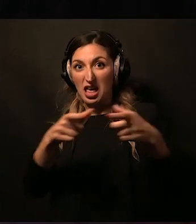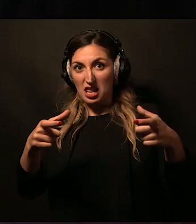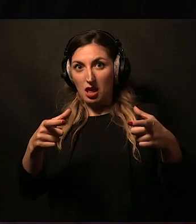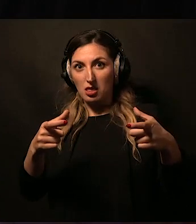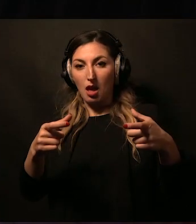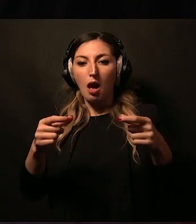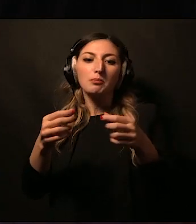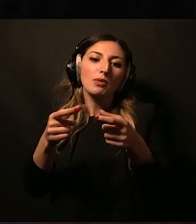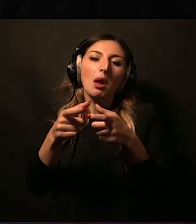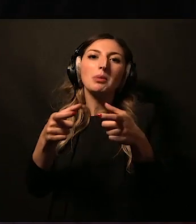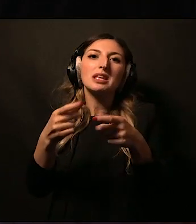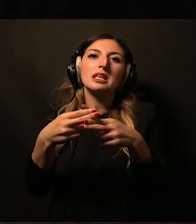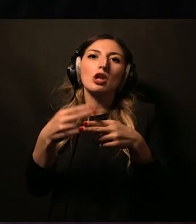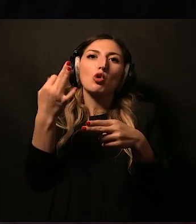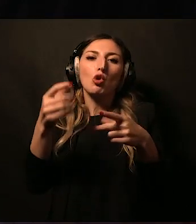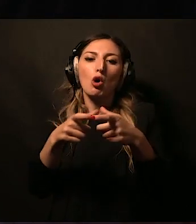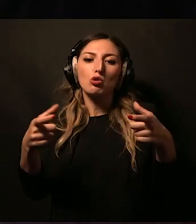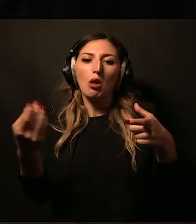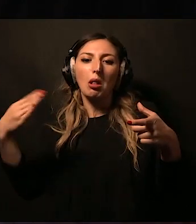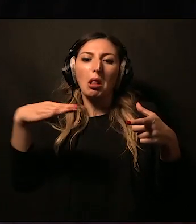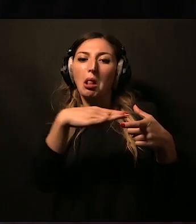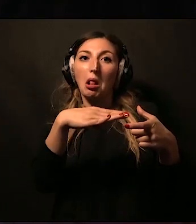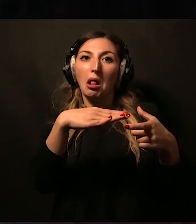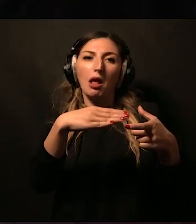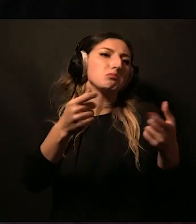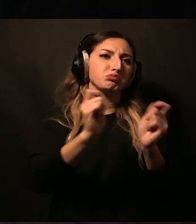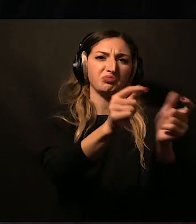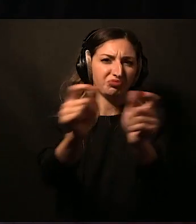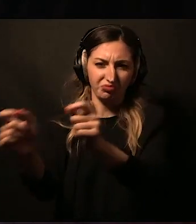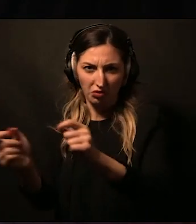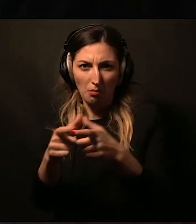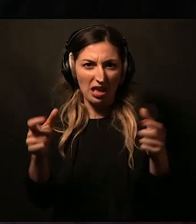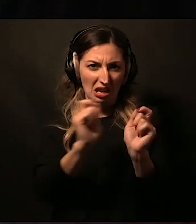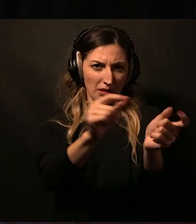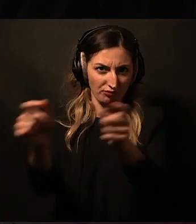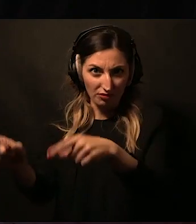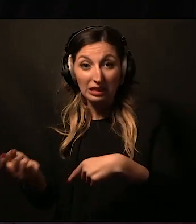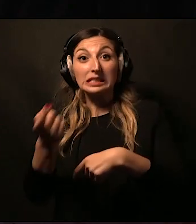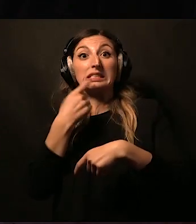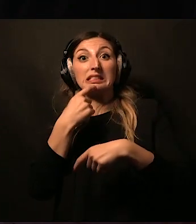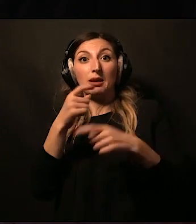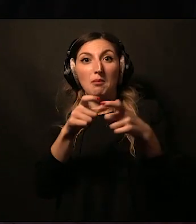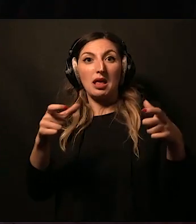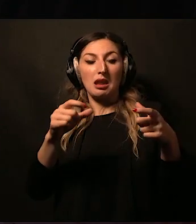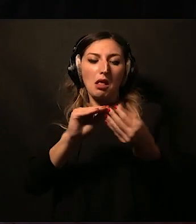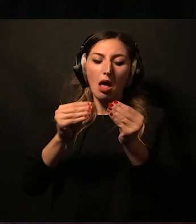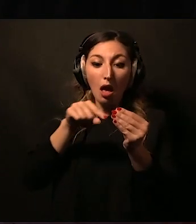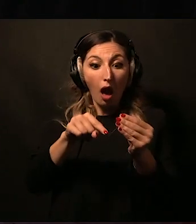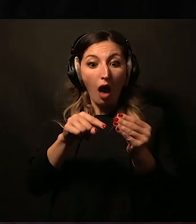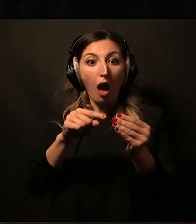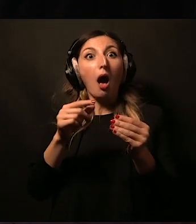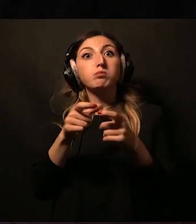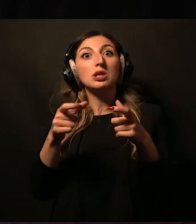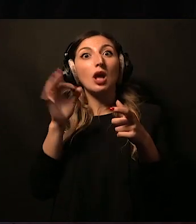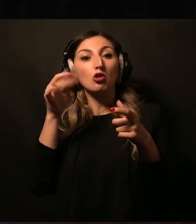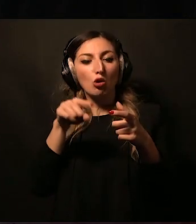Questo biglietto d'oro potrà fare una visita della fabbrica guidata direttamente da lui è molto interessante